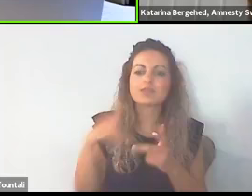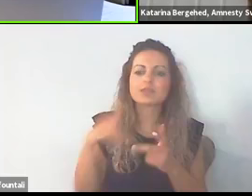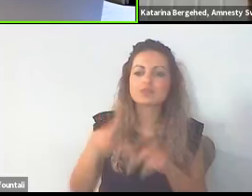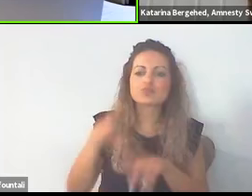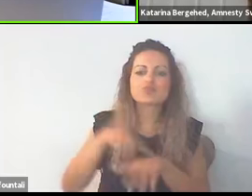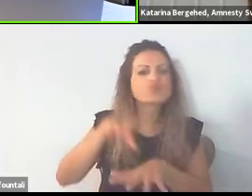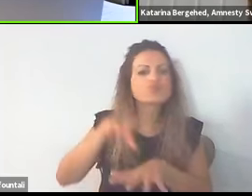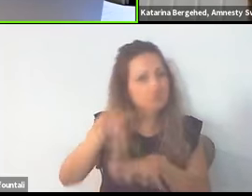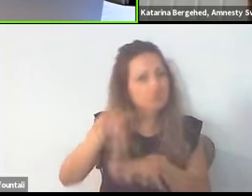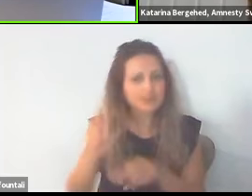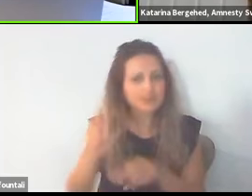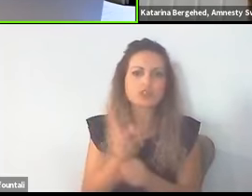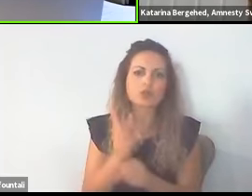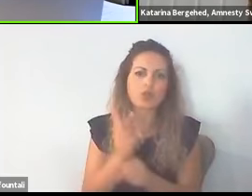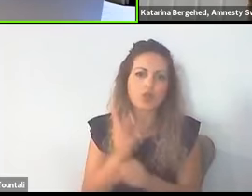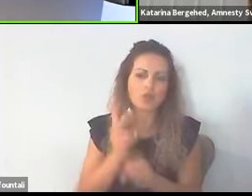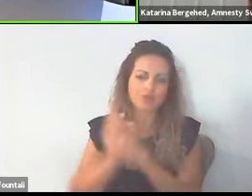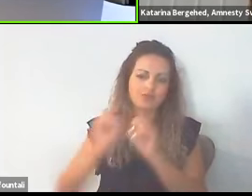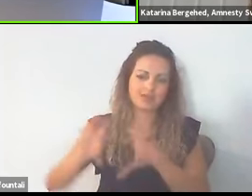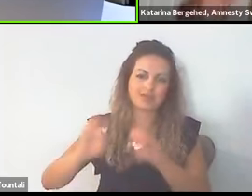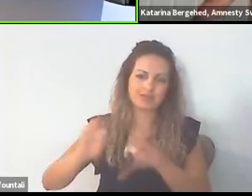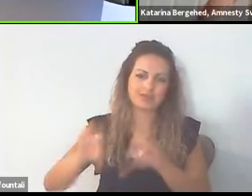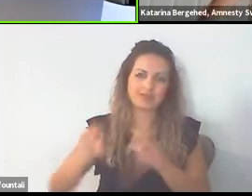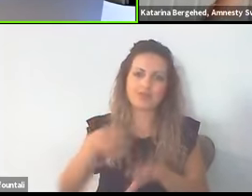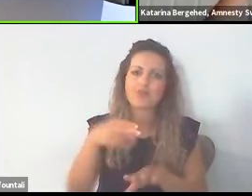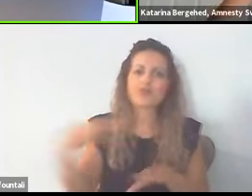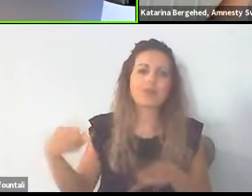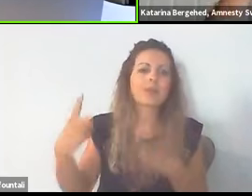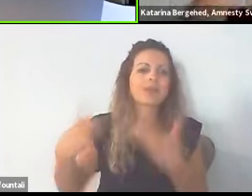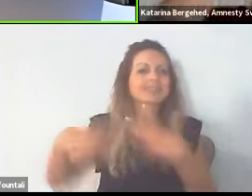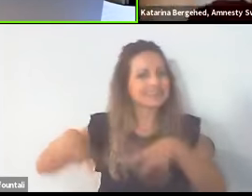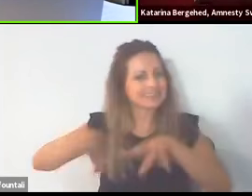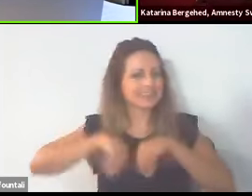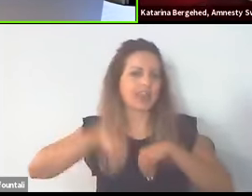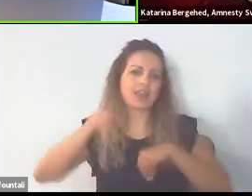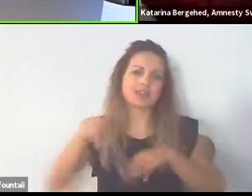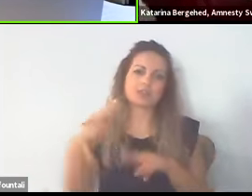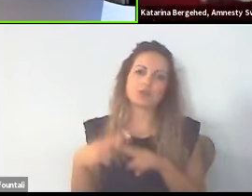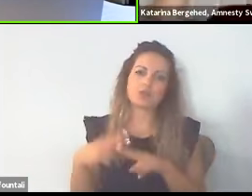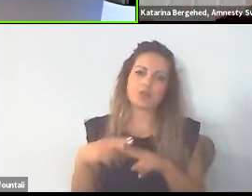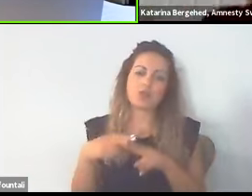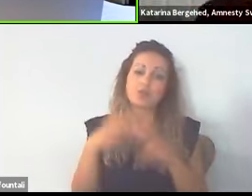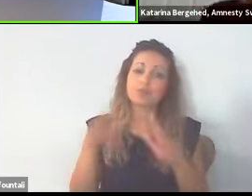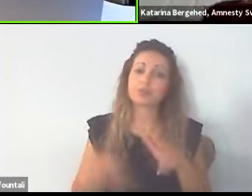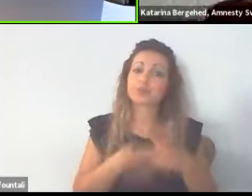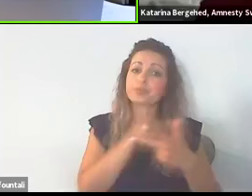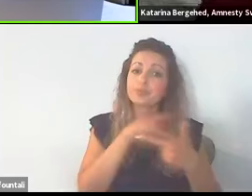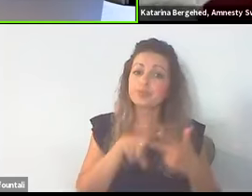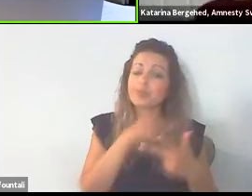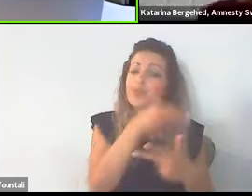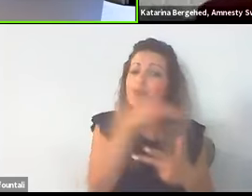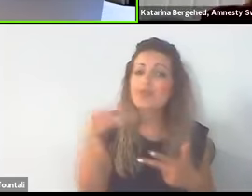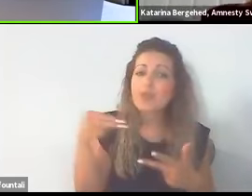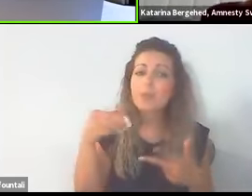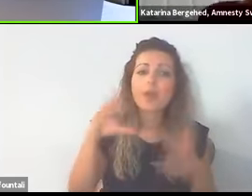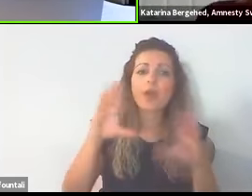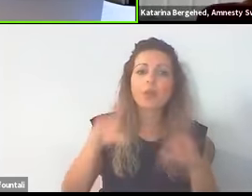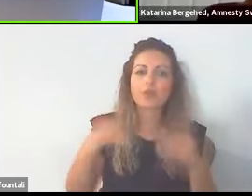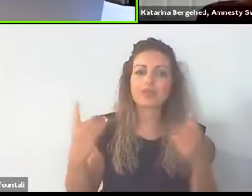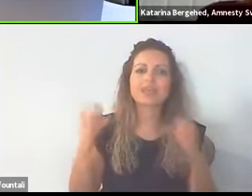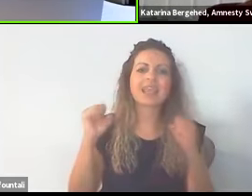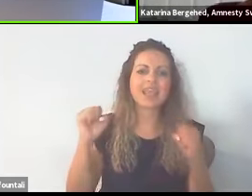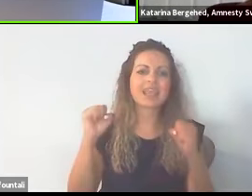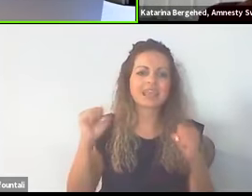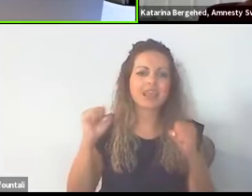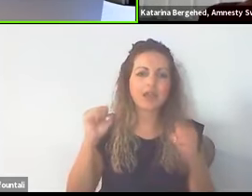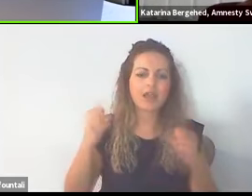οποίο είναι επίσης σημαντικό, είναι ο ρόλος της υγειονομικής περίθαλψης. Υπάρχουν πολλά εθνικά πρότυπα, η Εθνική Οδηγή